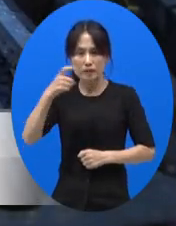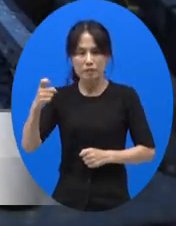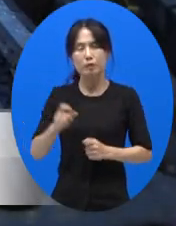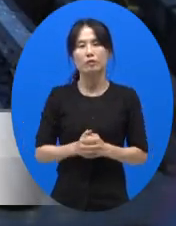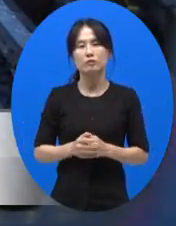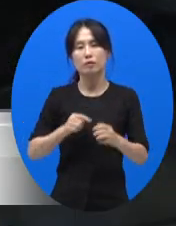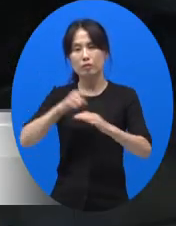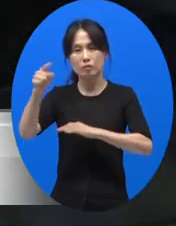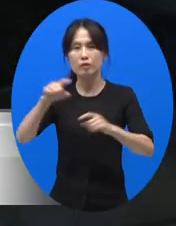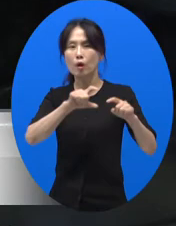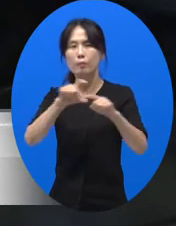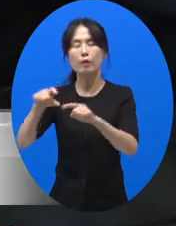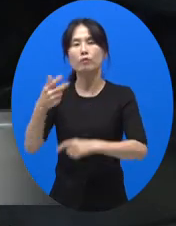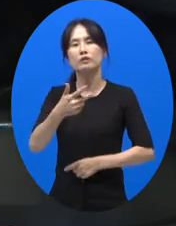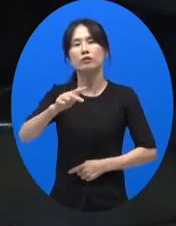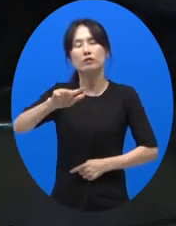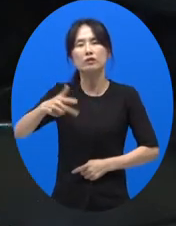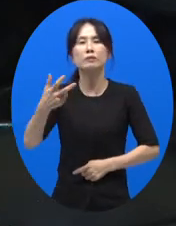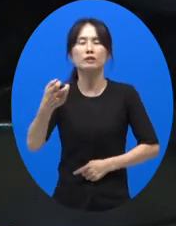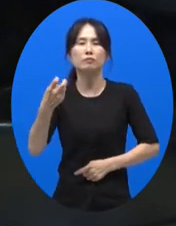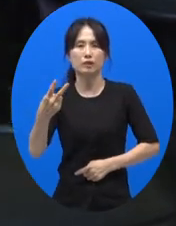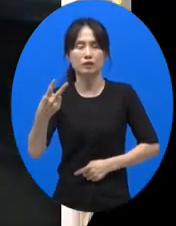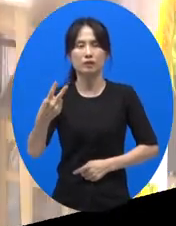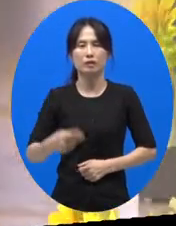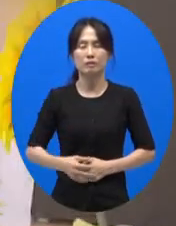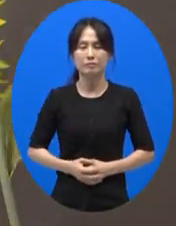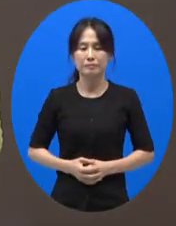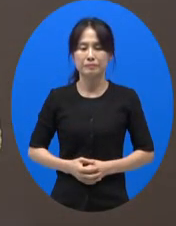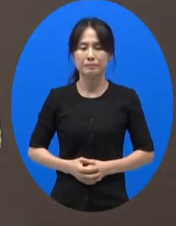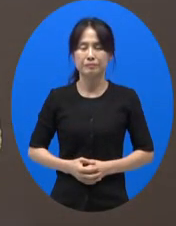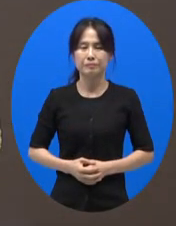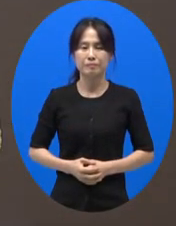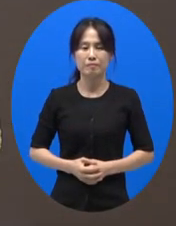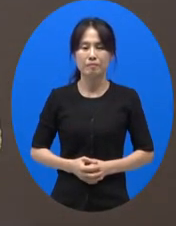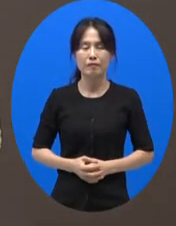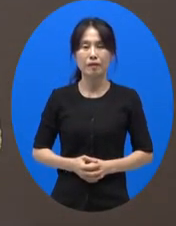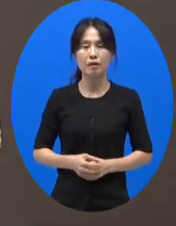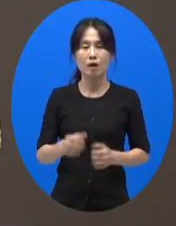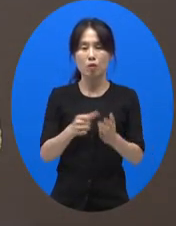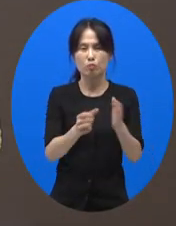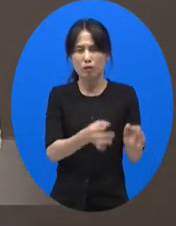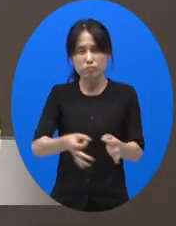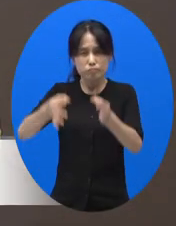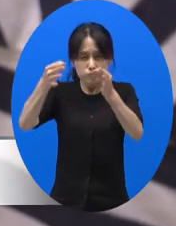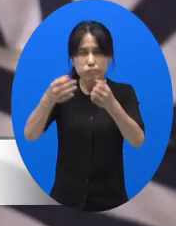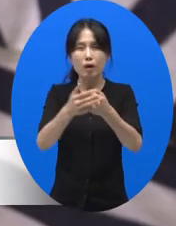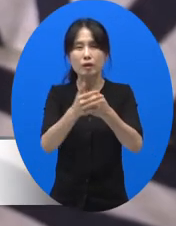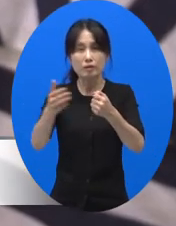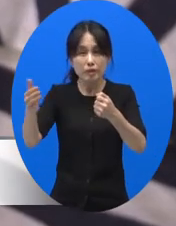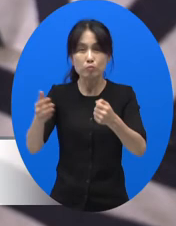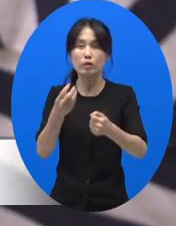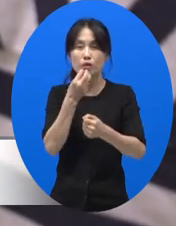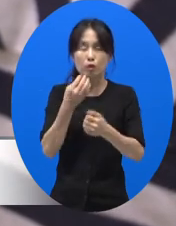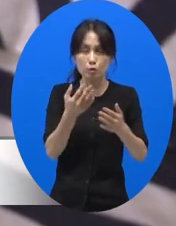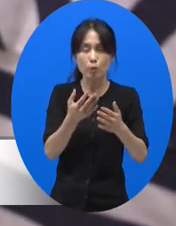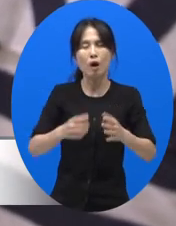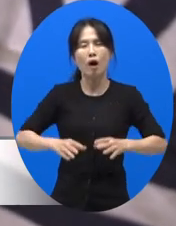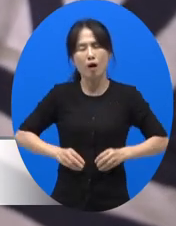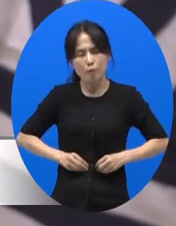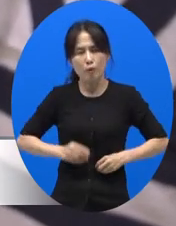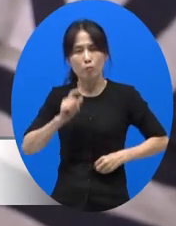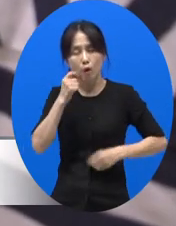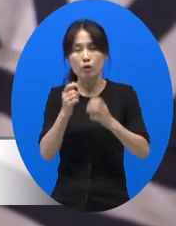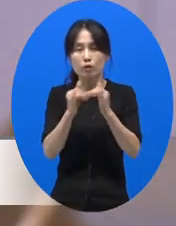도내 외식비 평균은 7,772원이나 됩니다. 최근 급격한 물가 상승을 고려해 경기도가 결식 아동의